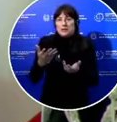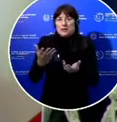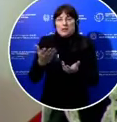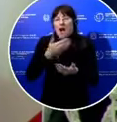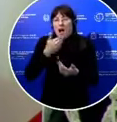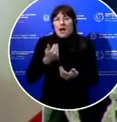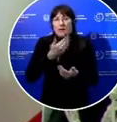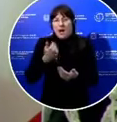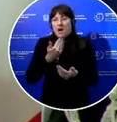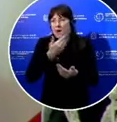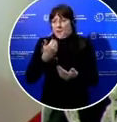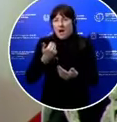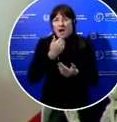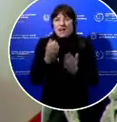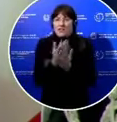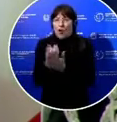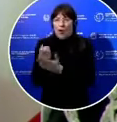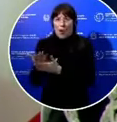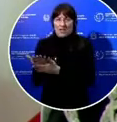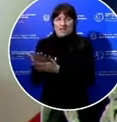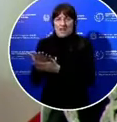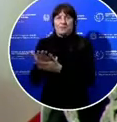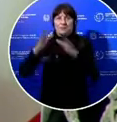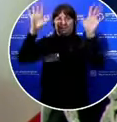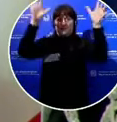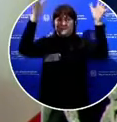La droga entra velocemente nella cronaca.